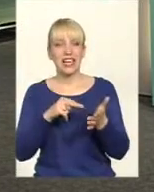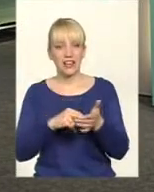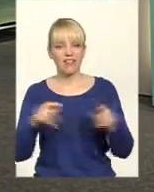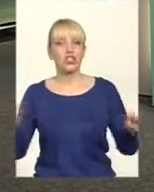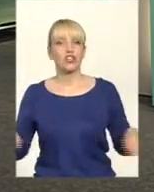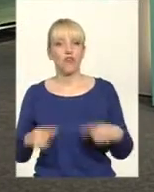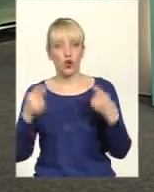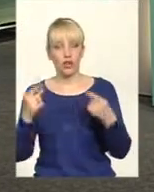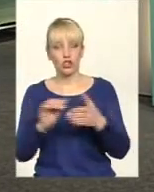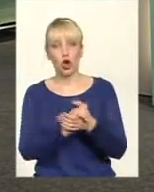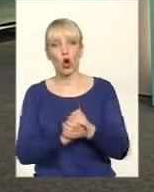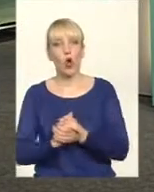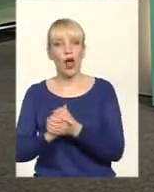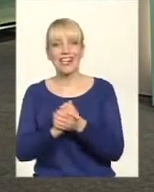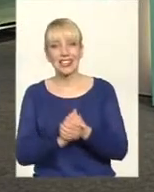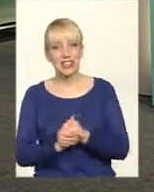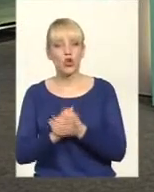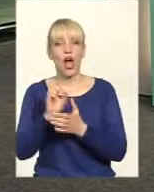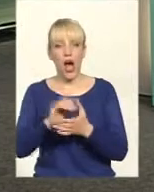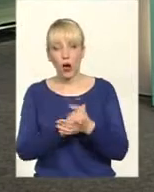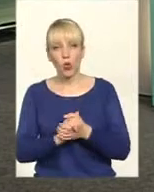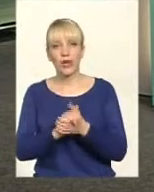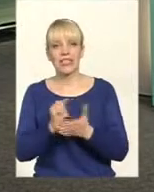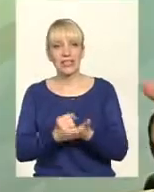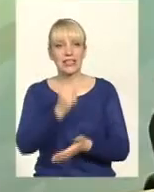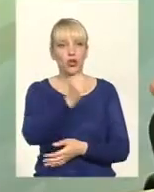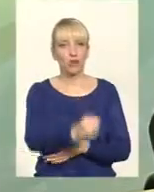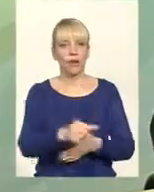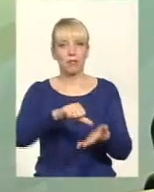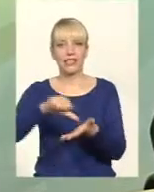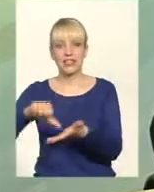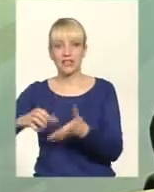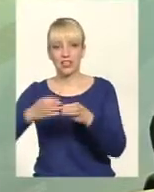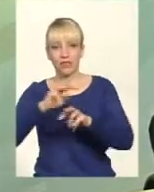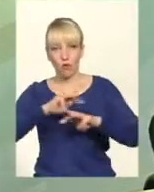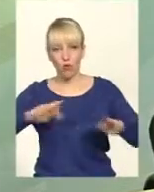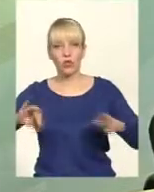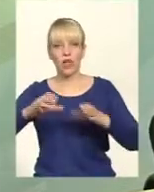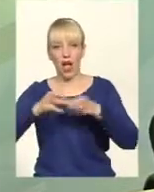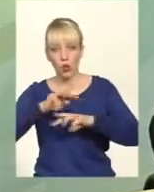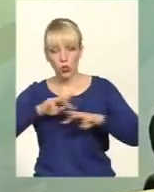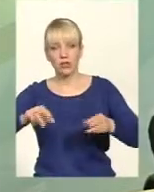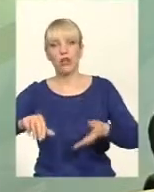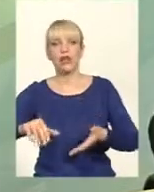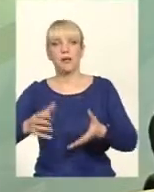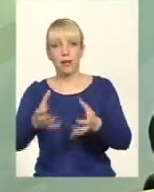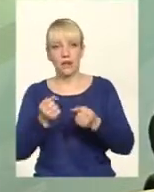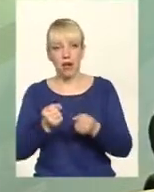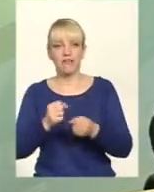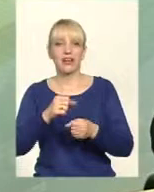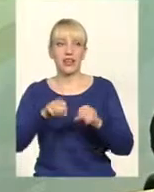створивши коаліцію, а коаліція делегувала представників в уряд, а уряд приймав рішення. На той час це було